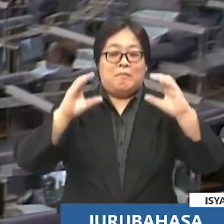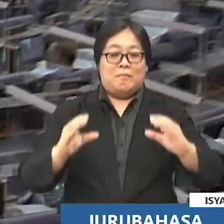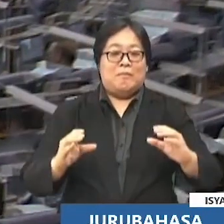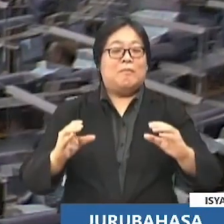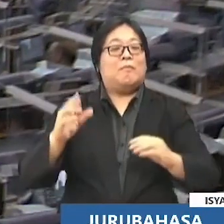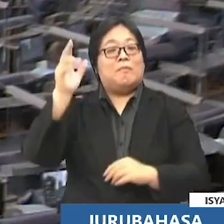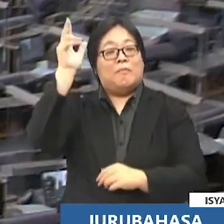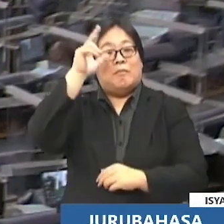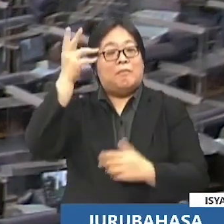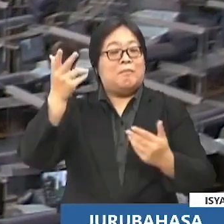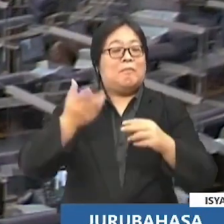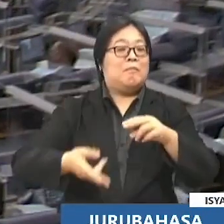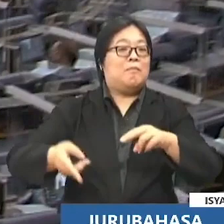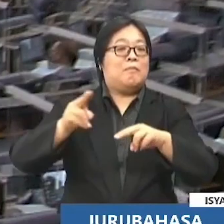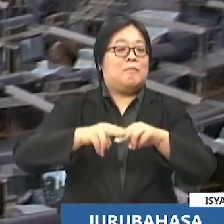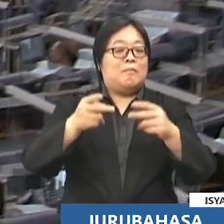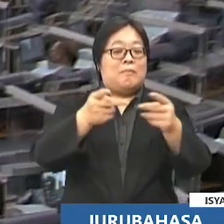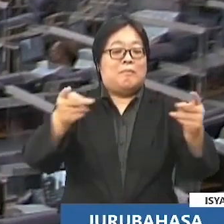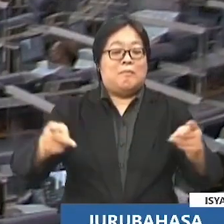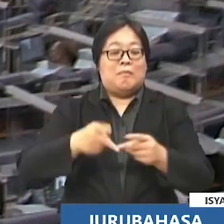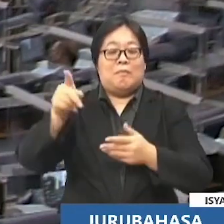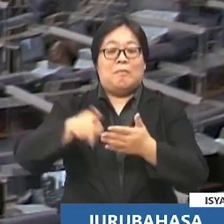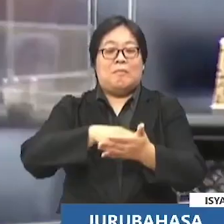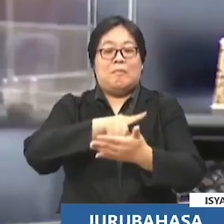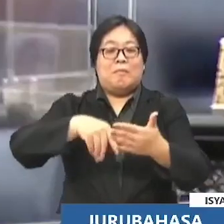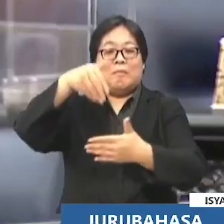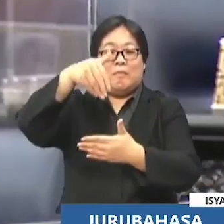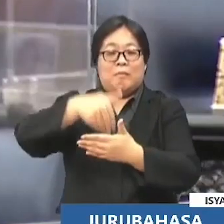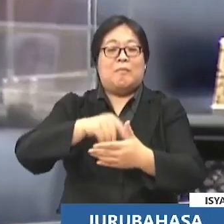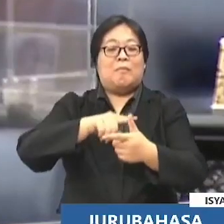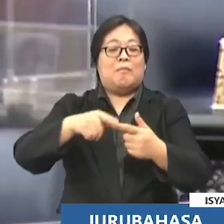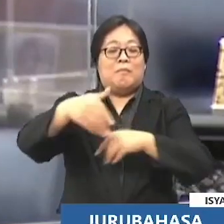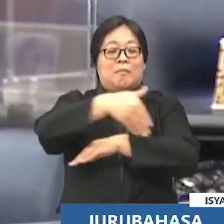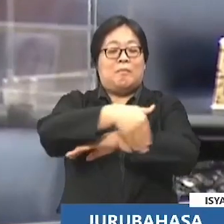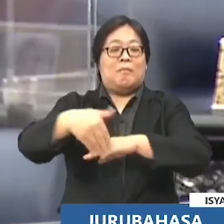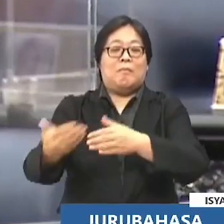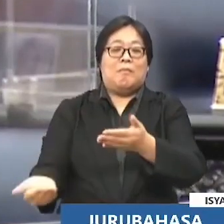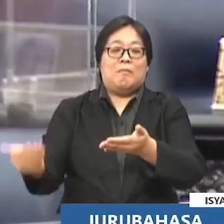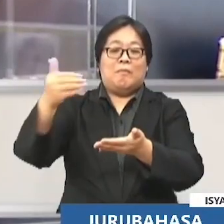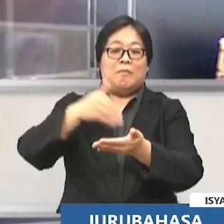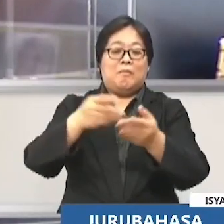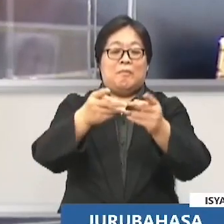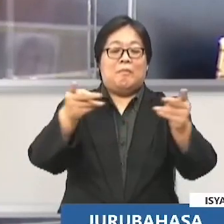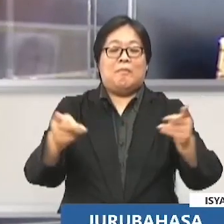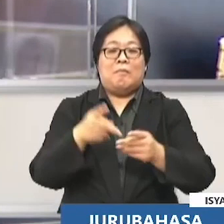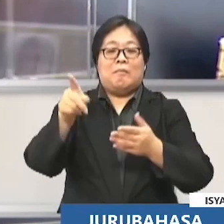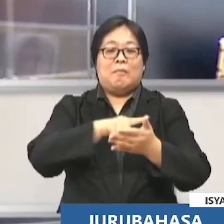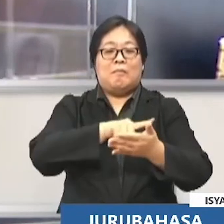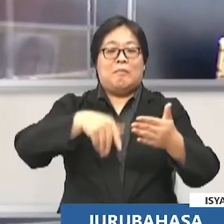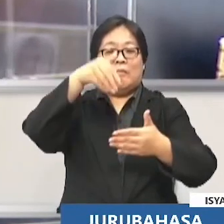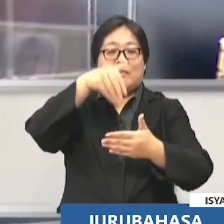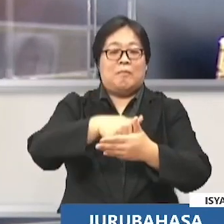daripada pihak kerajaan untuk menambahkan kawasan pilih raye atau kesempatan dan semula kawasan pilihan Raya